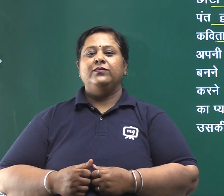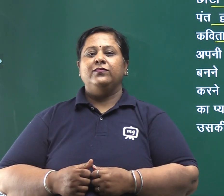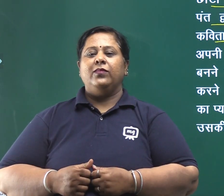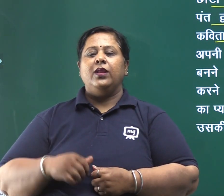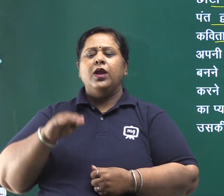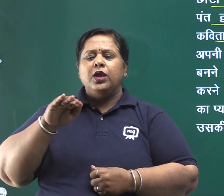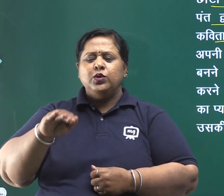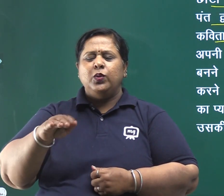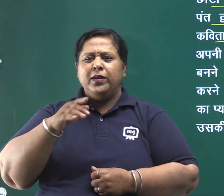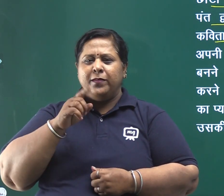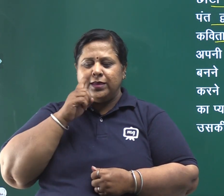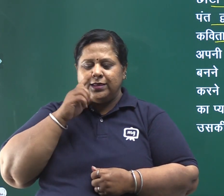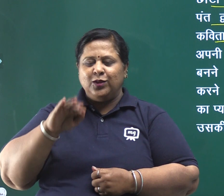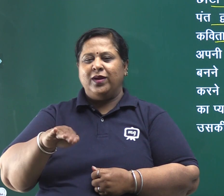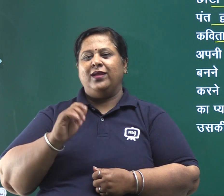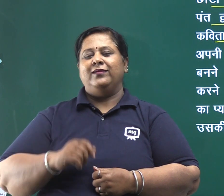छोटी बच्ची द्वारा